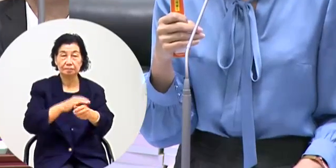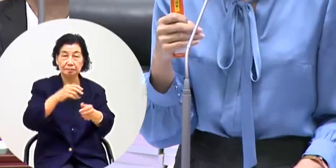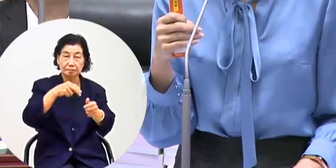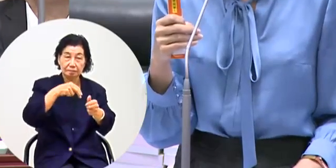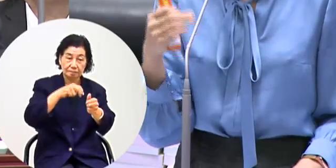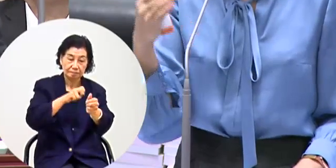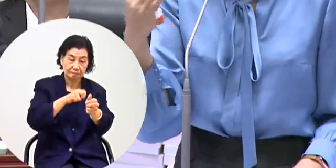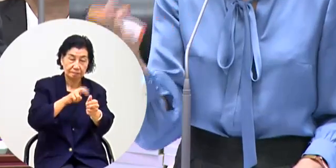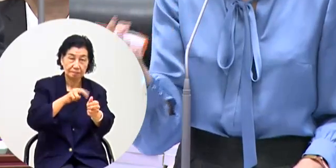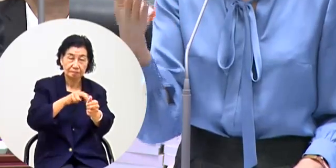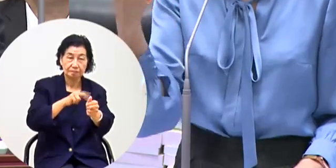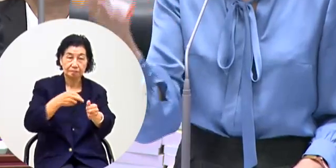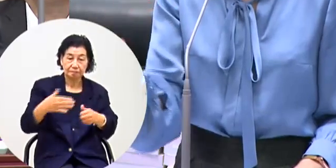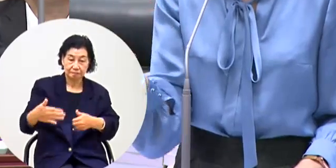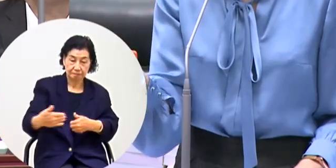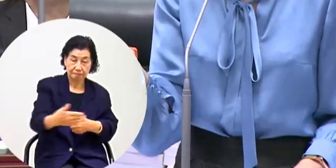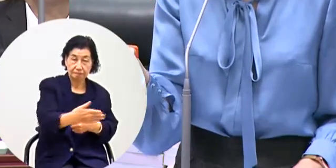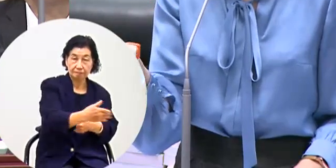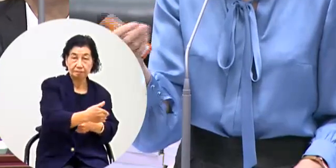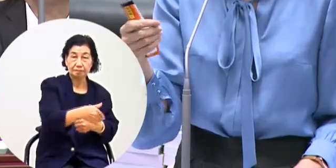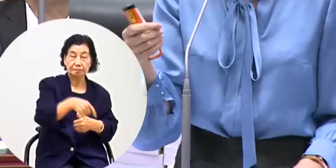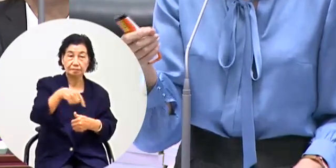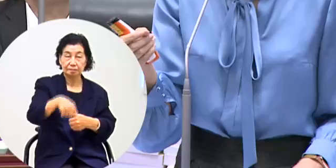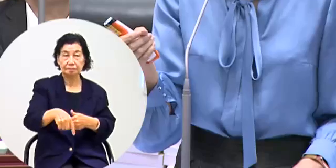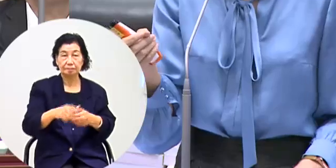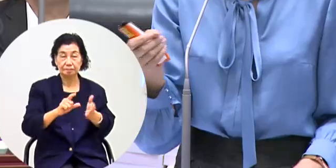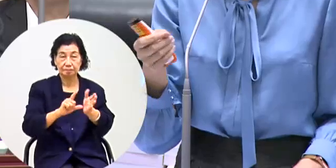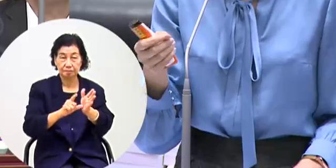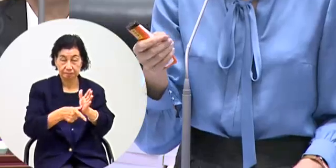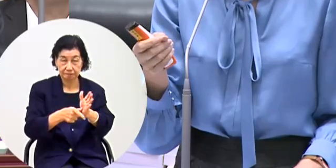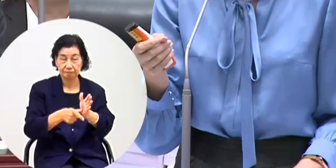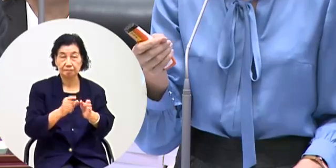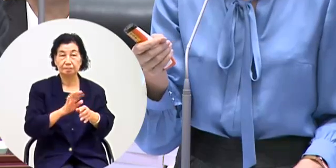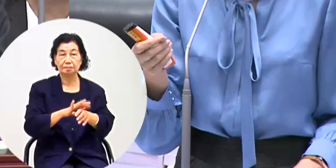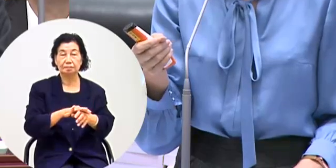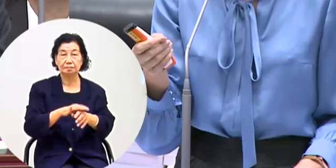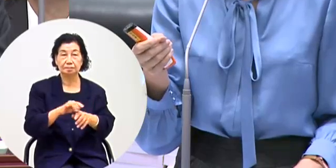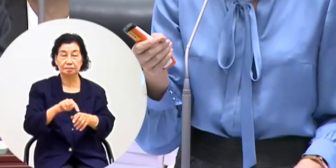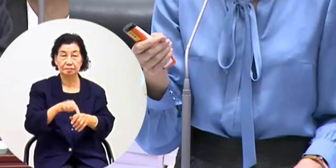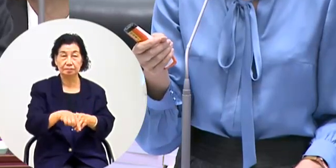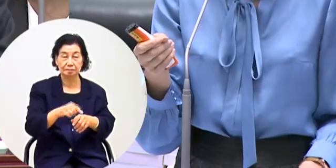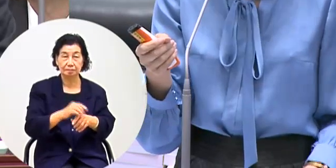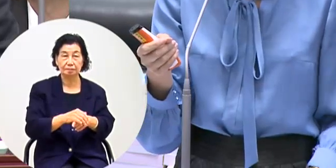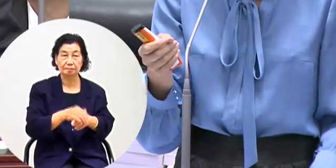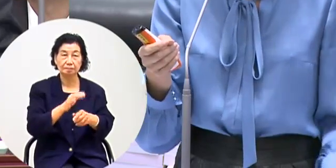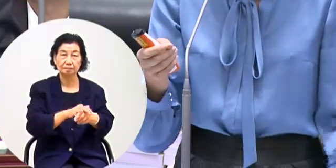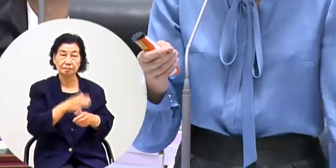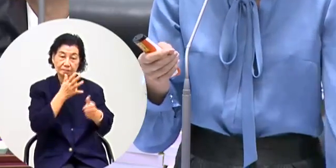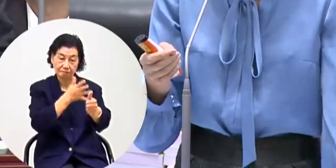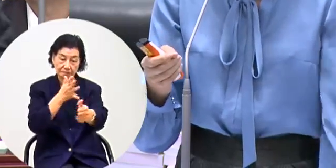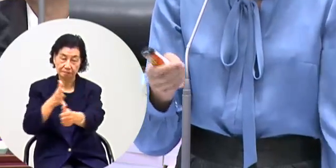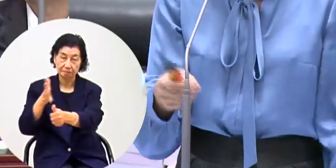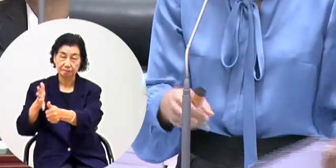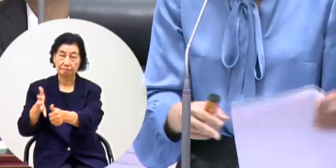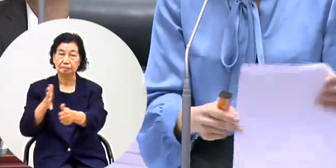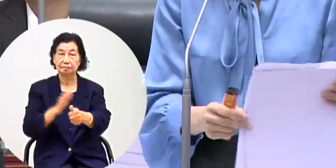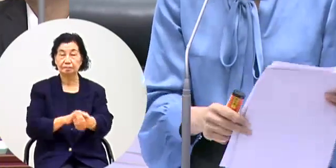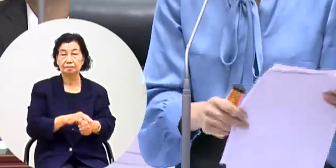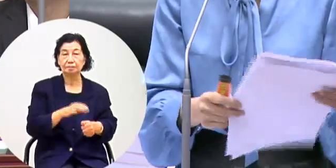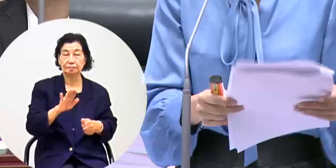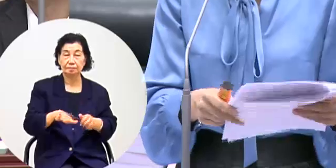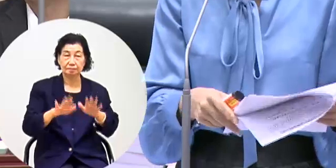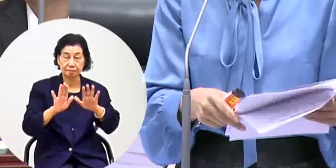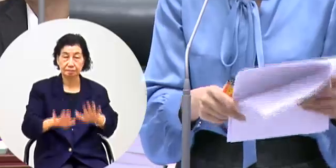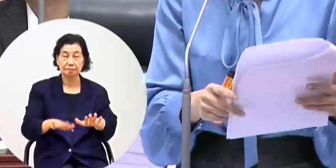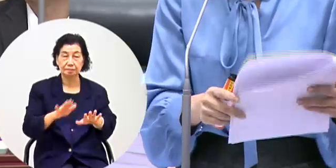题。 需要一些时间做调查跟讨论。 我有在调查，然后我们也试着，我们现在做一个计划，就是我还要收集整个